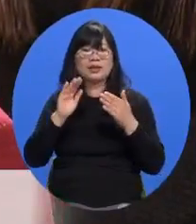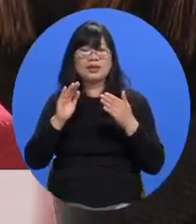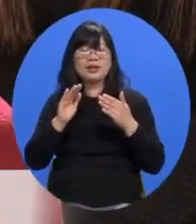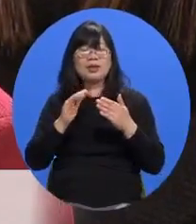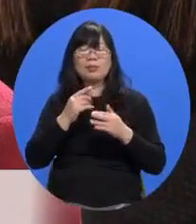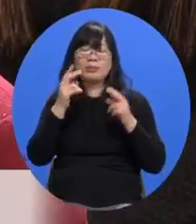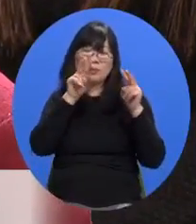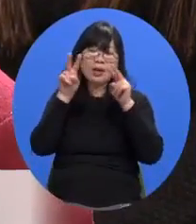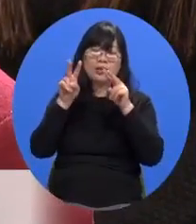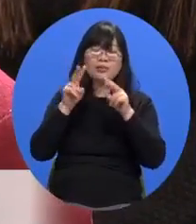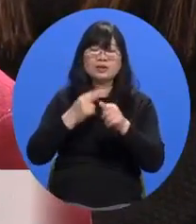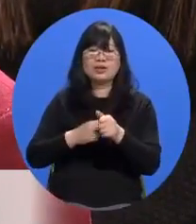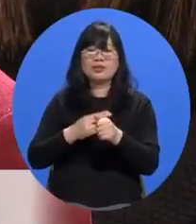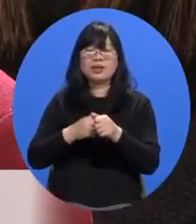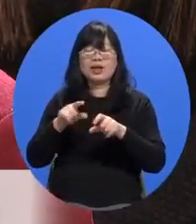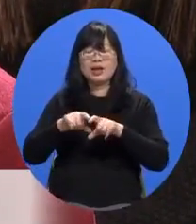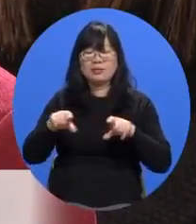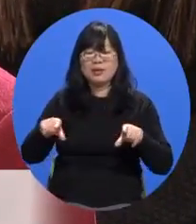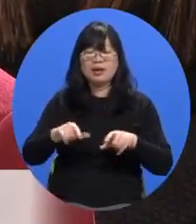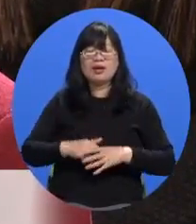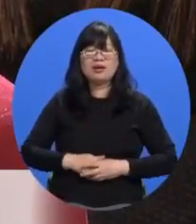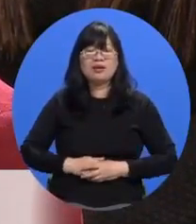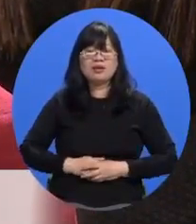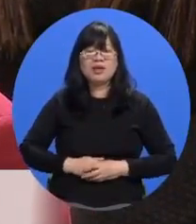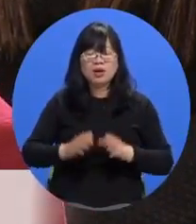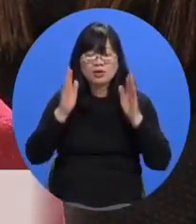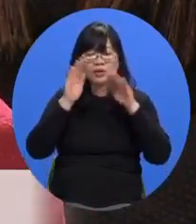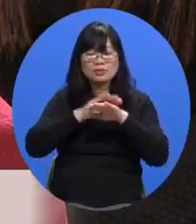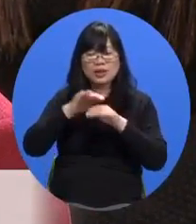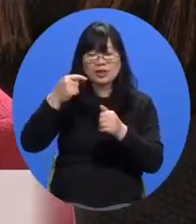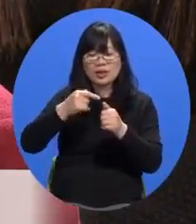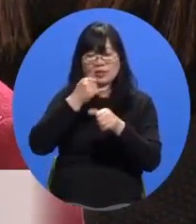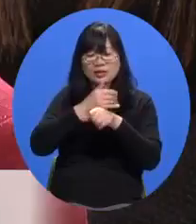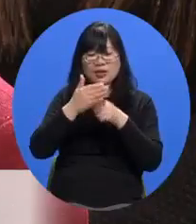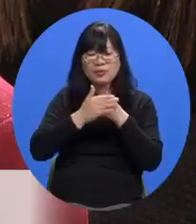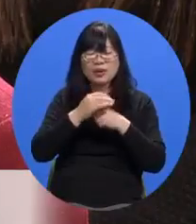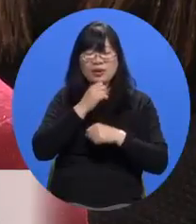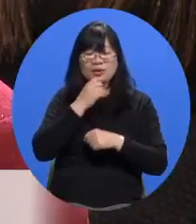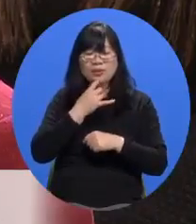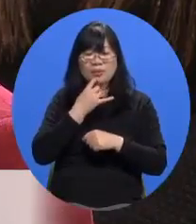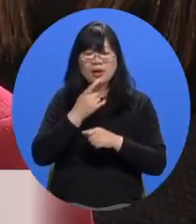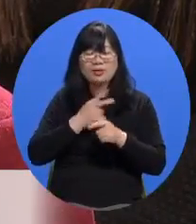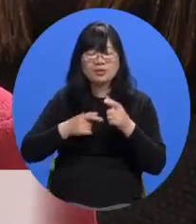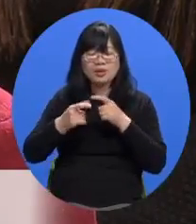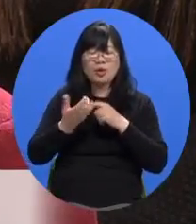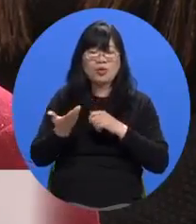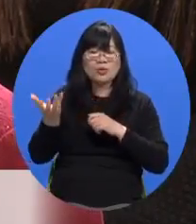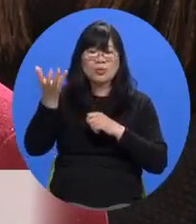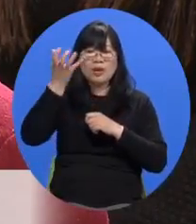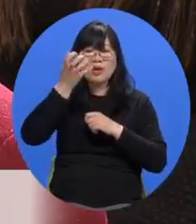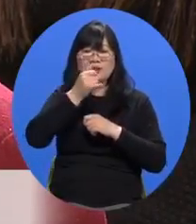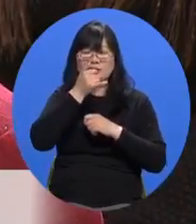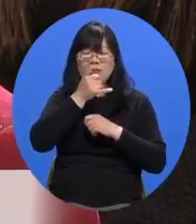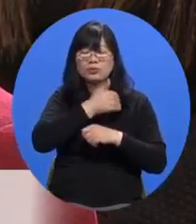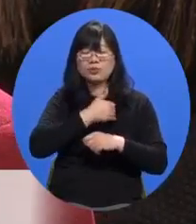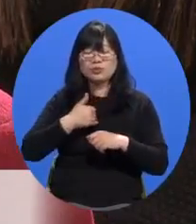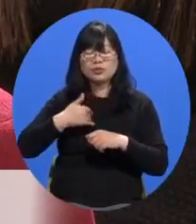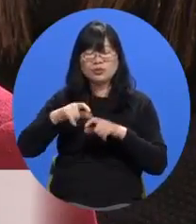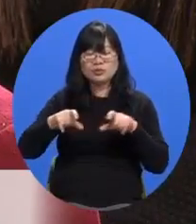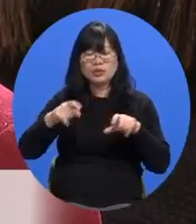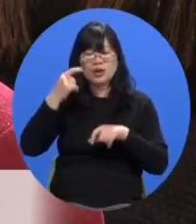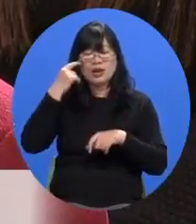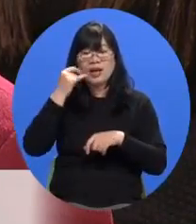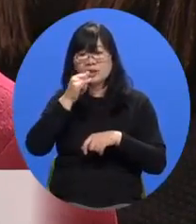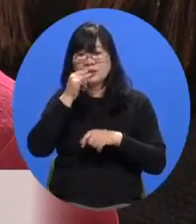학생들이 바라보는 선생님은 일반적으로 이렇게 수업을 잘 가르쳐서 성적만 올려주면 된다라고 일반적으로 생각을 많이 합니다.